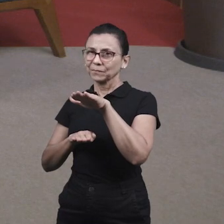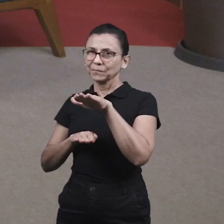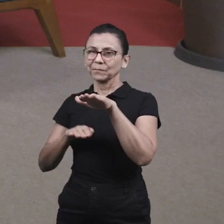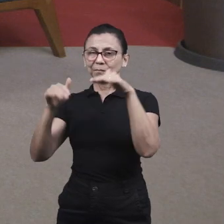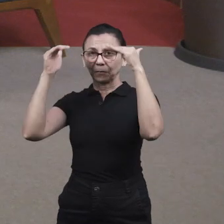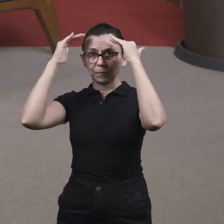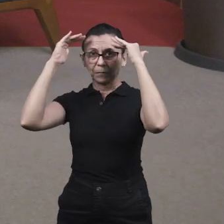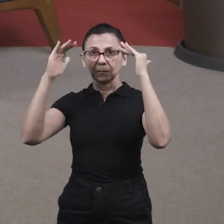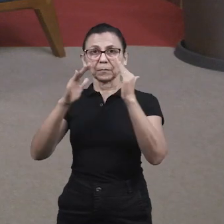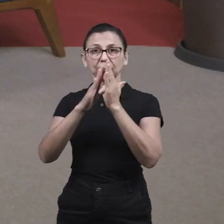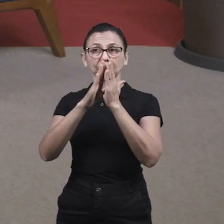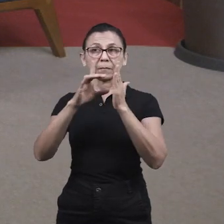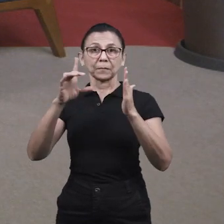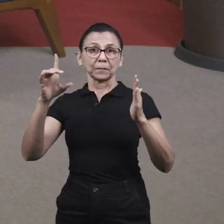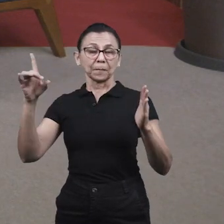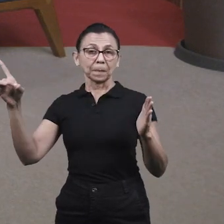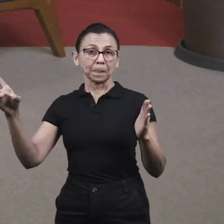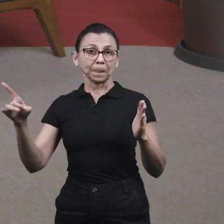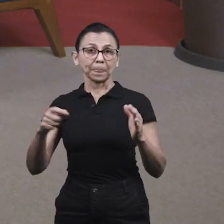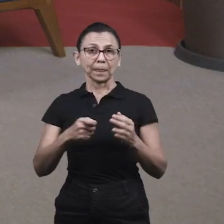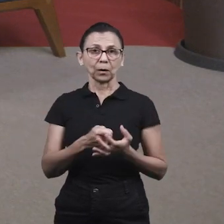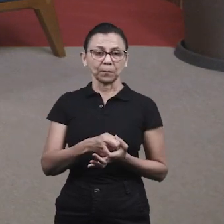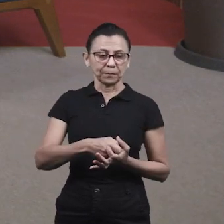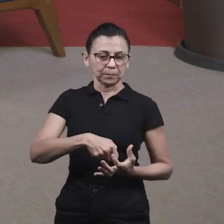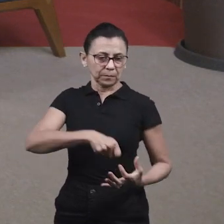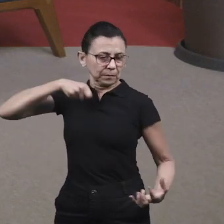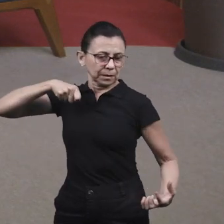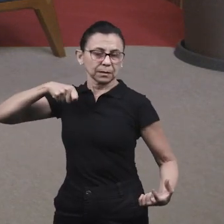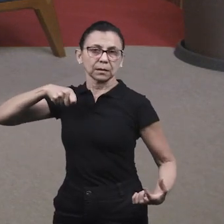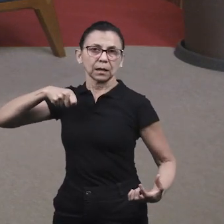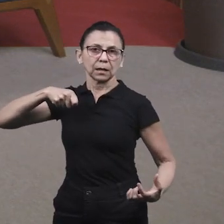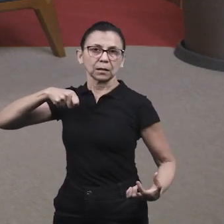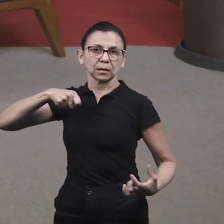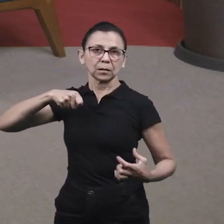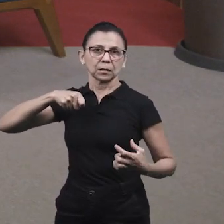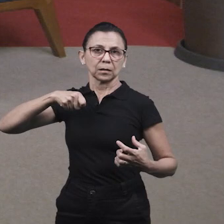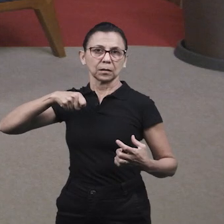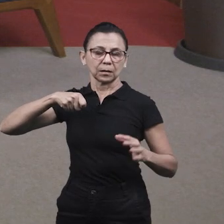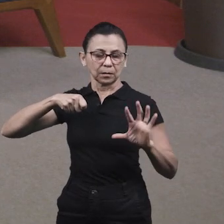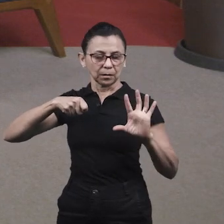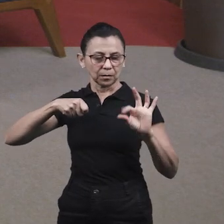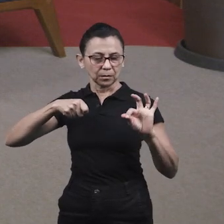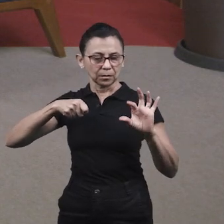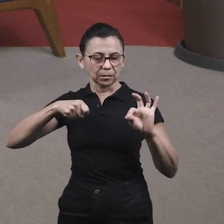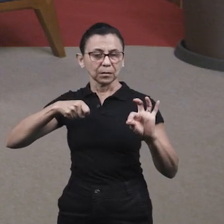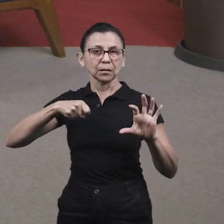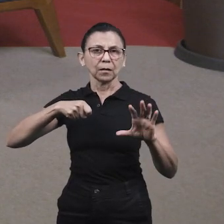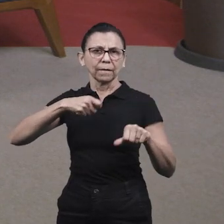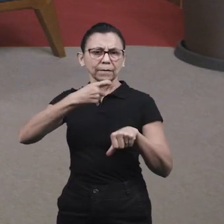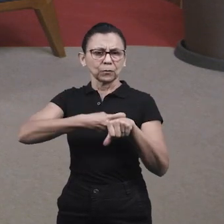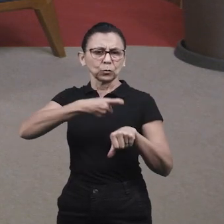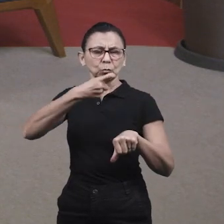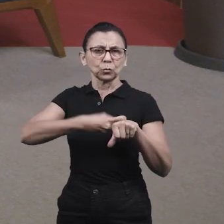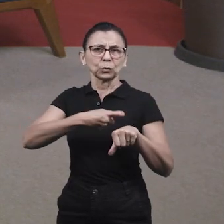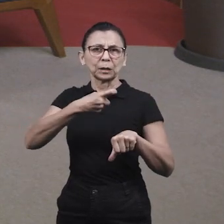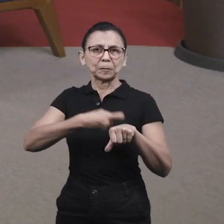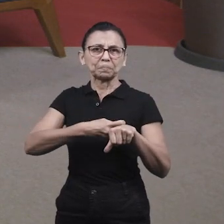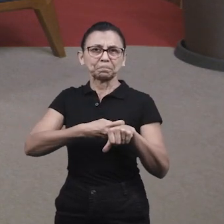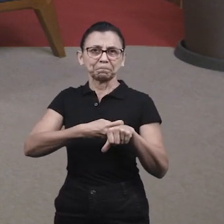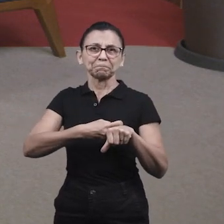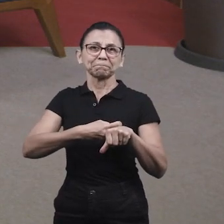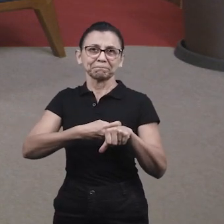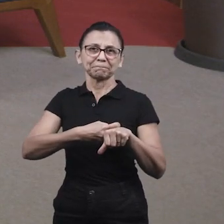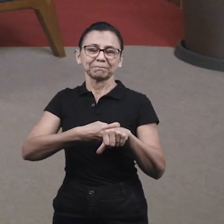on, on, on assujettit notre volonté à la parole. Maintenant, l'extérieur